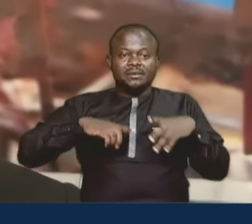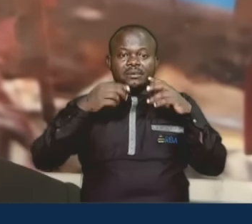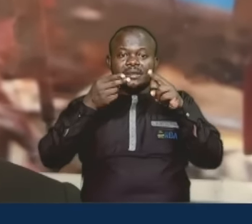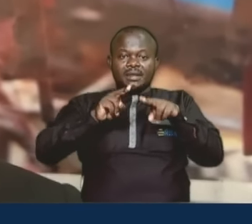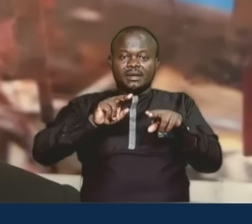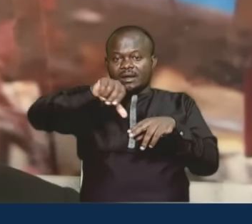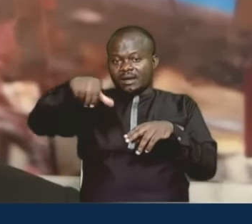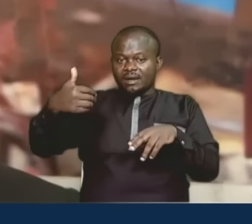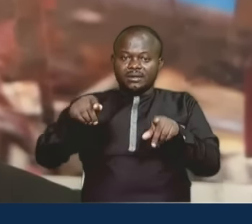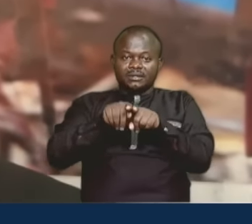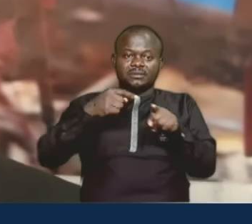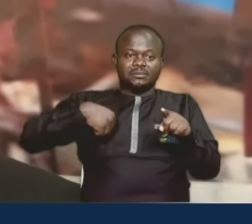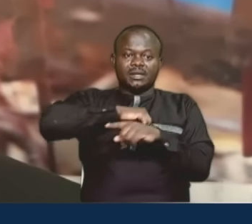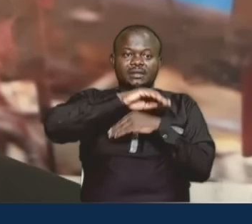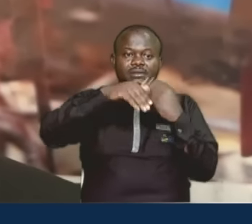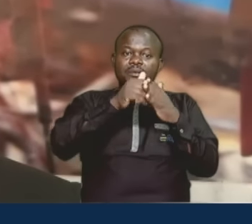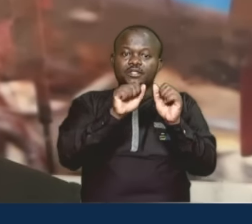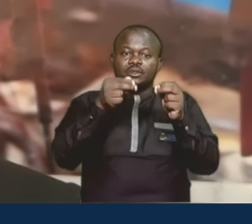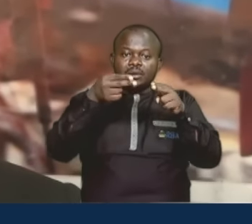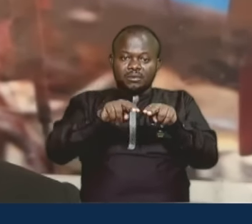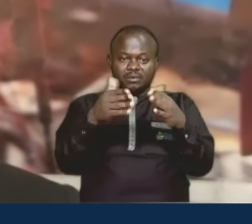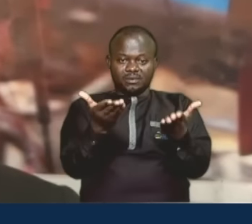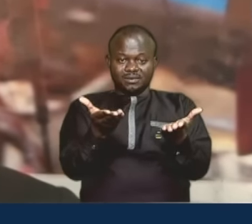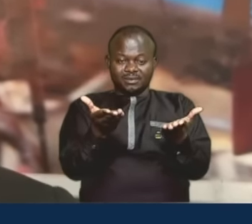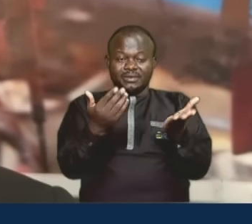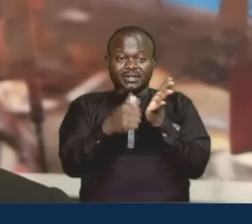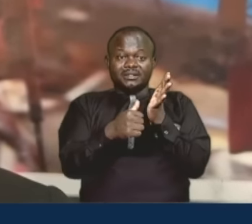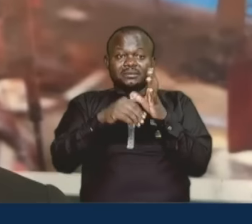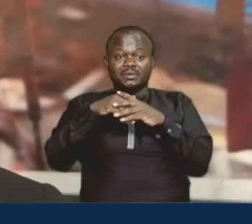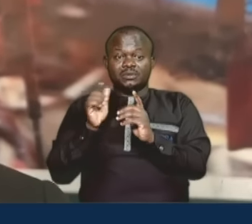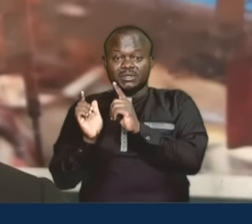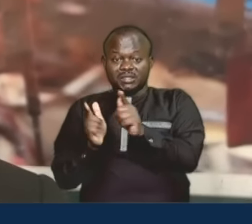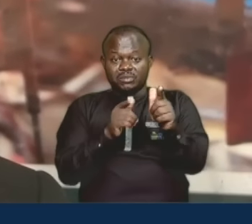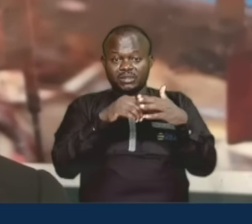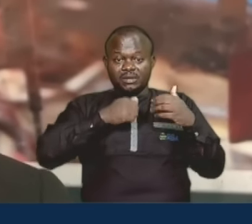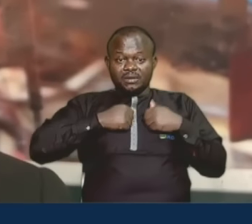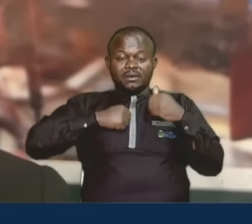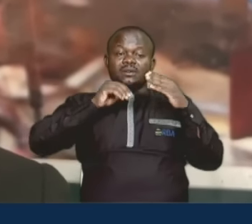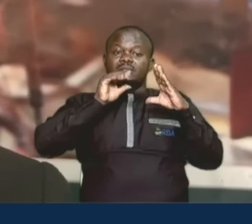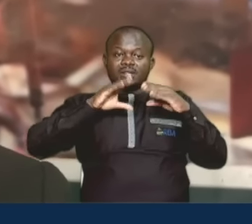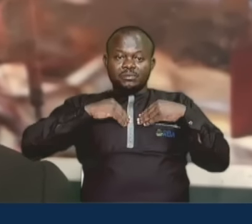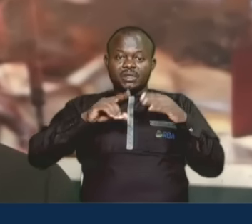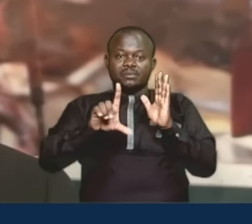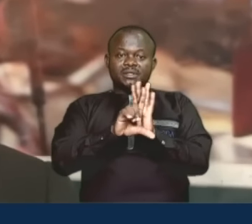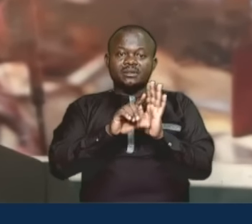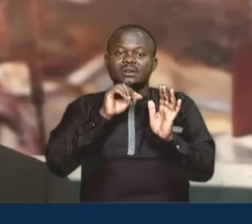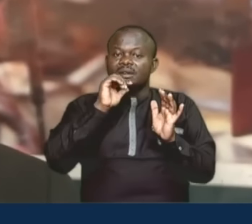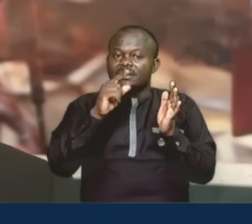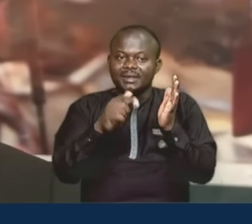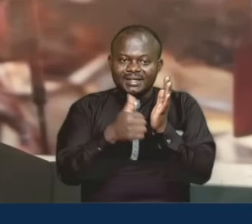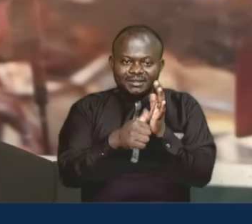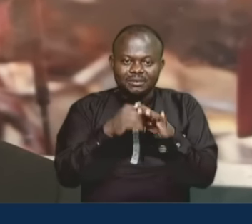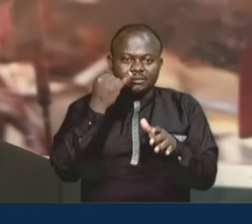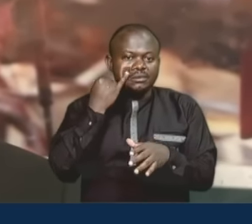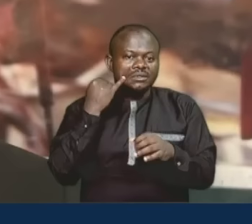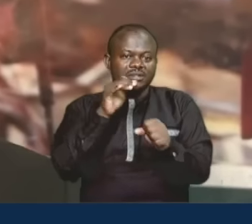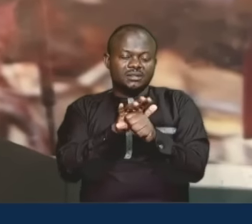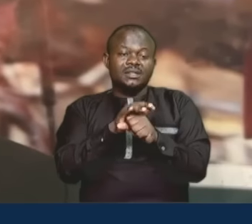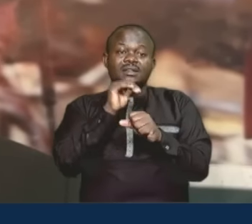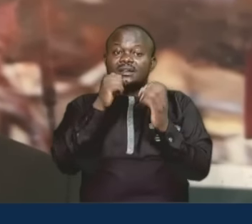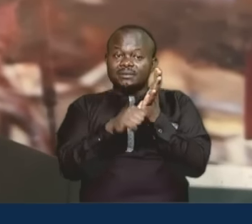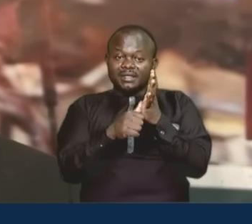hano bishobora kuhaba. Ikibazo cy'imbunda mu Rwanda zitemewe n'amategeko ntabwo ari ikibazo gikomeye cyane, ntabwo ari